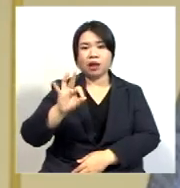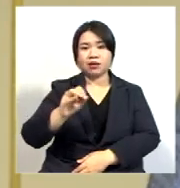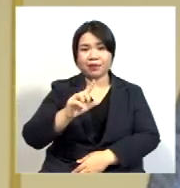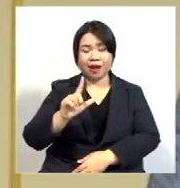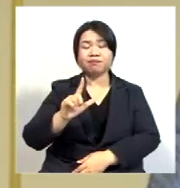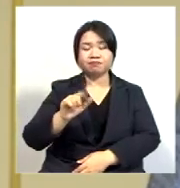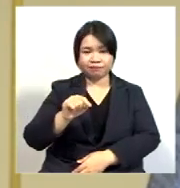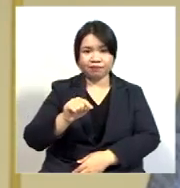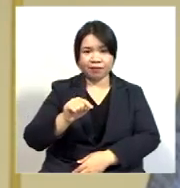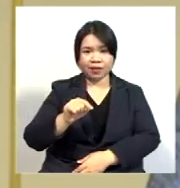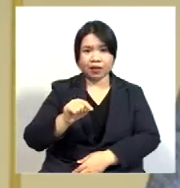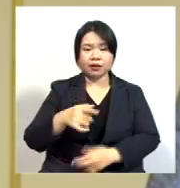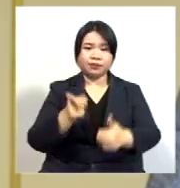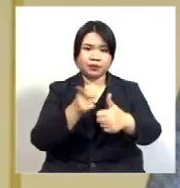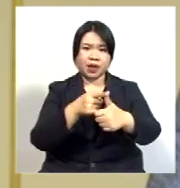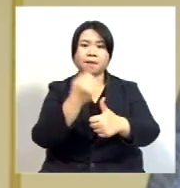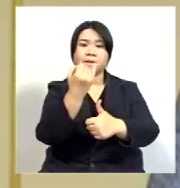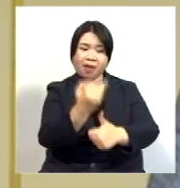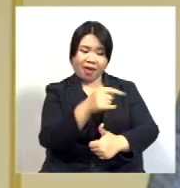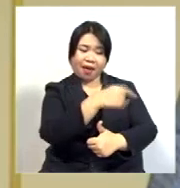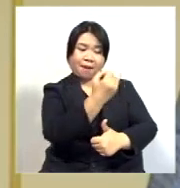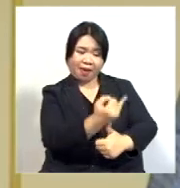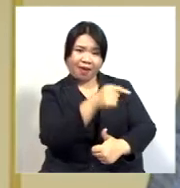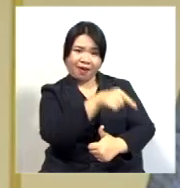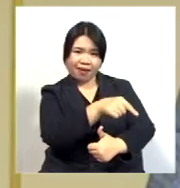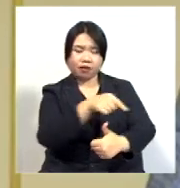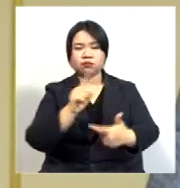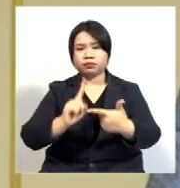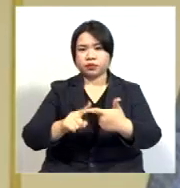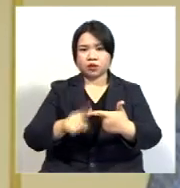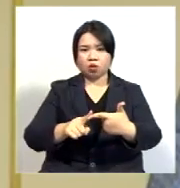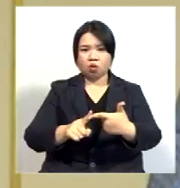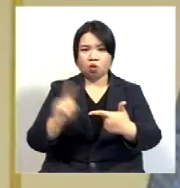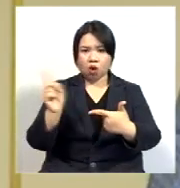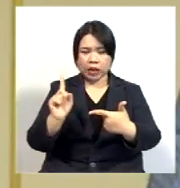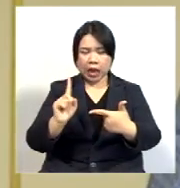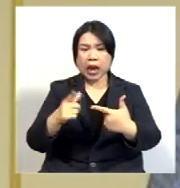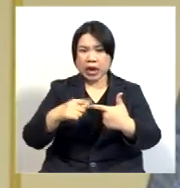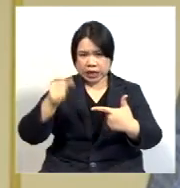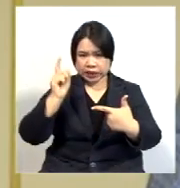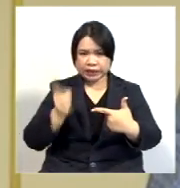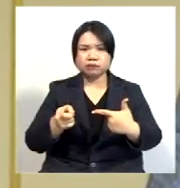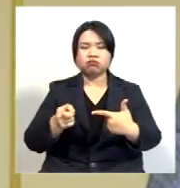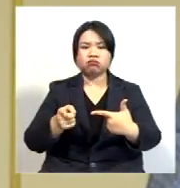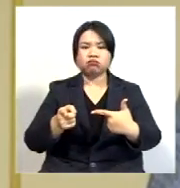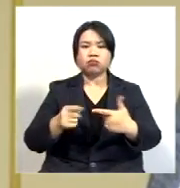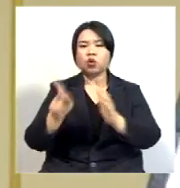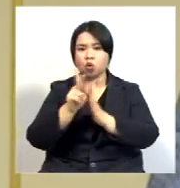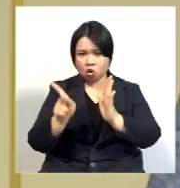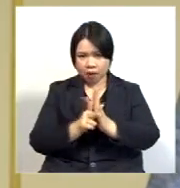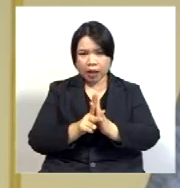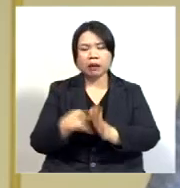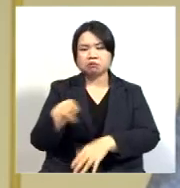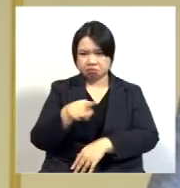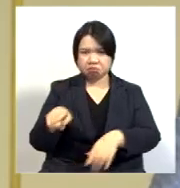ทคดีที่1แพ้การทางพิเศษแพ้นะครับคดีที่2ในลักษณะข้อเท็จจริงแล้วก็ข้อกฎหมายเป็นเรื่องเดียวกัน